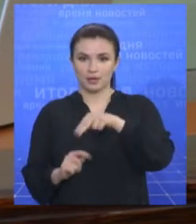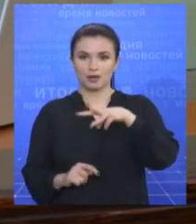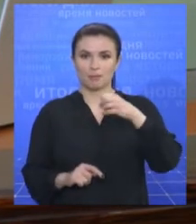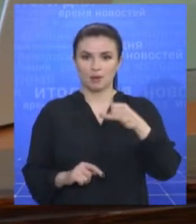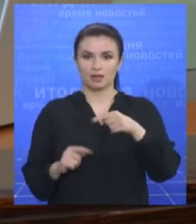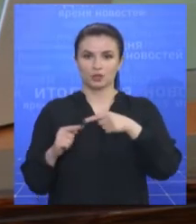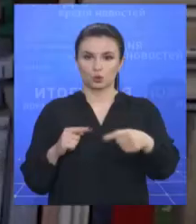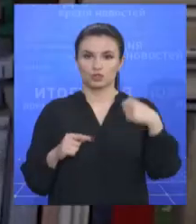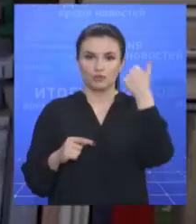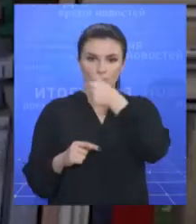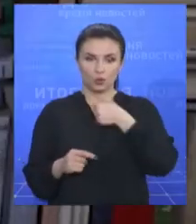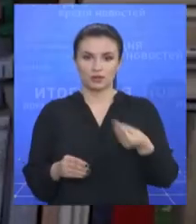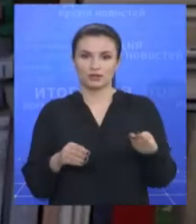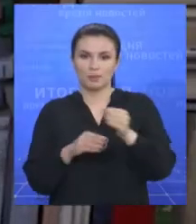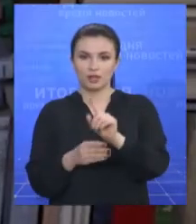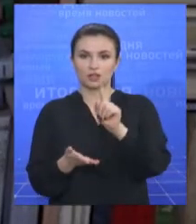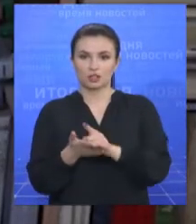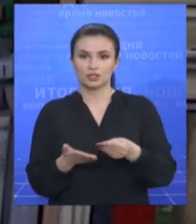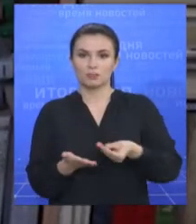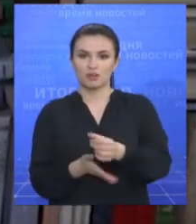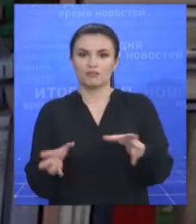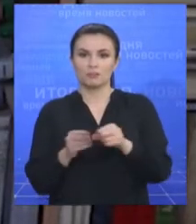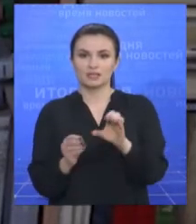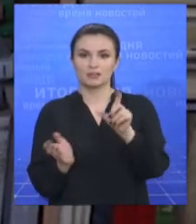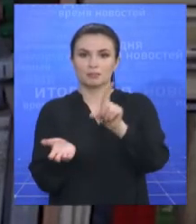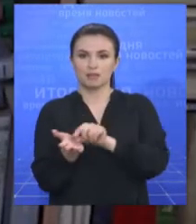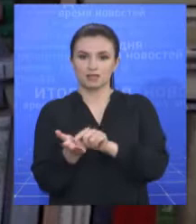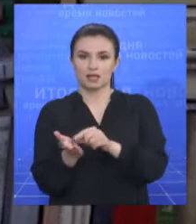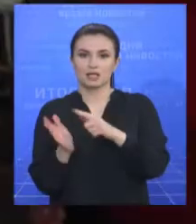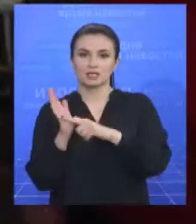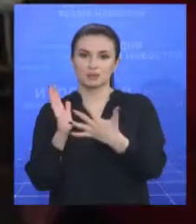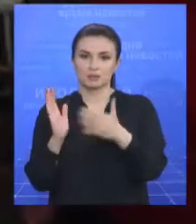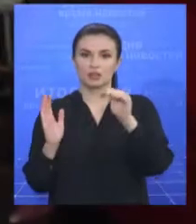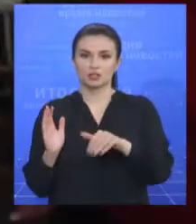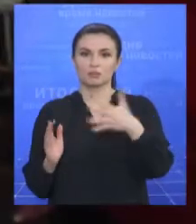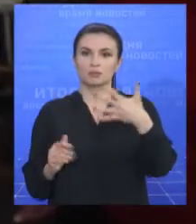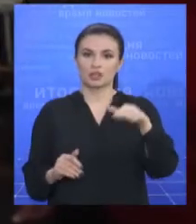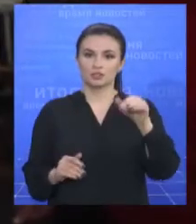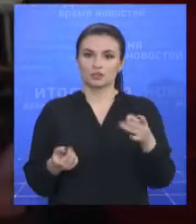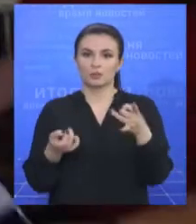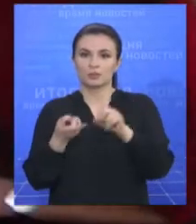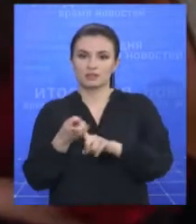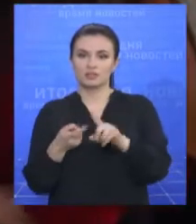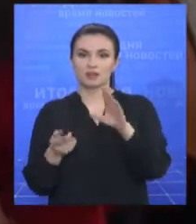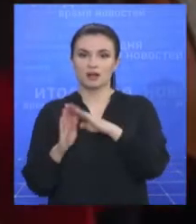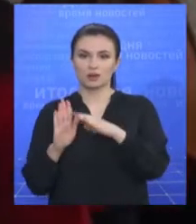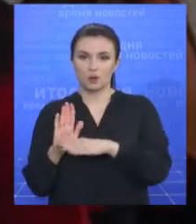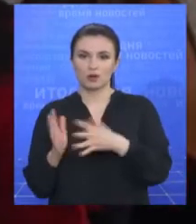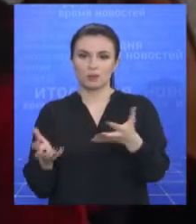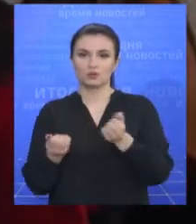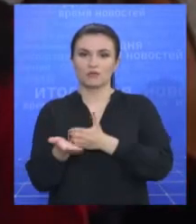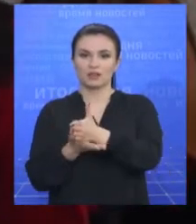апрель-май текущего года. Доплаты должны прийти вместе с пенсией. По 75 и 50 тысяч рублей в зависимости от категории